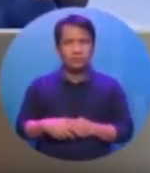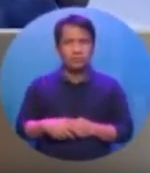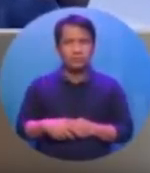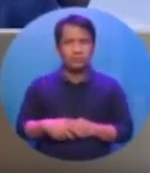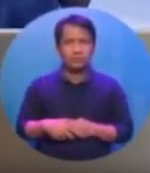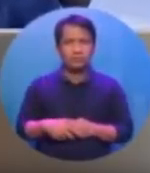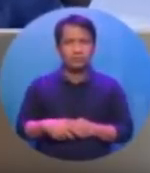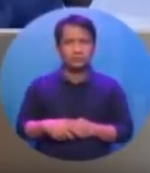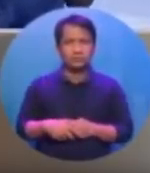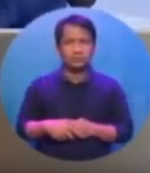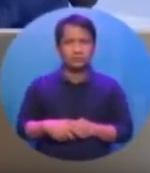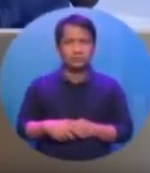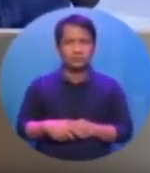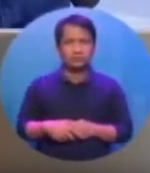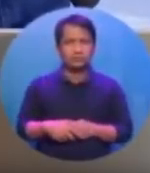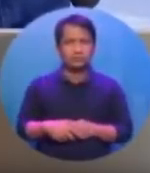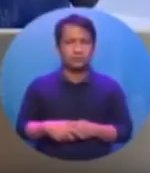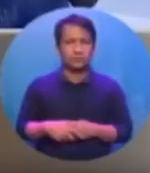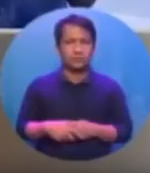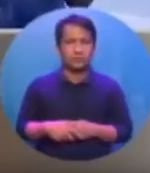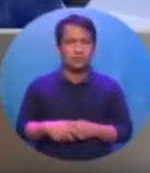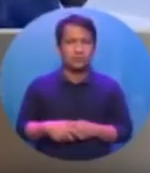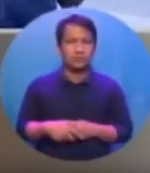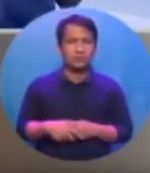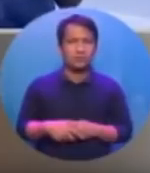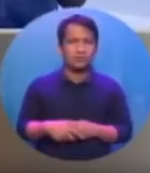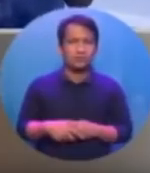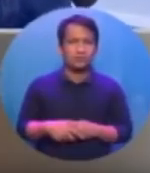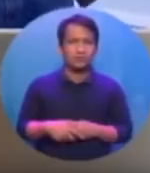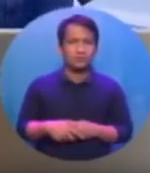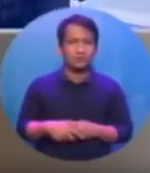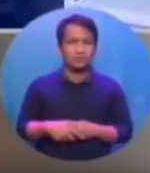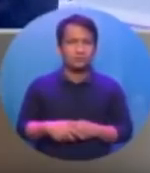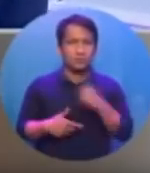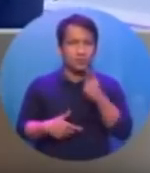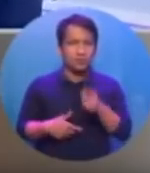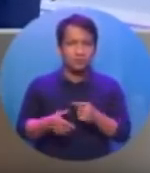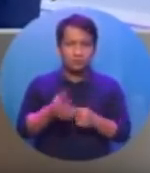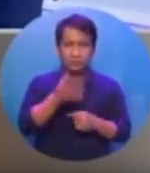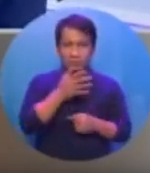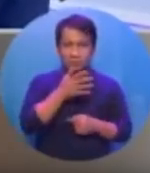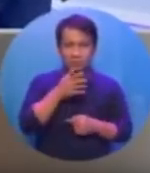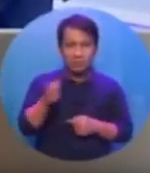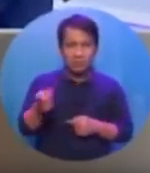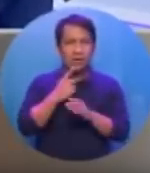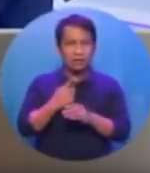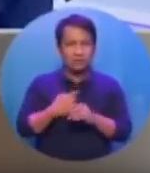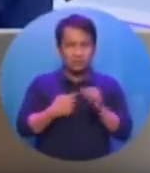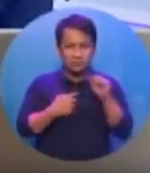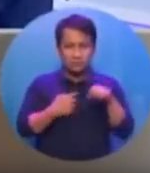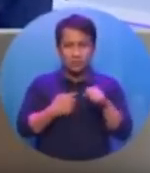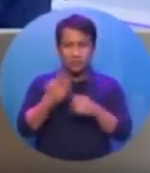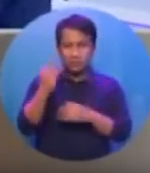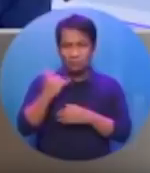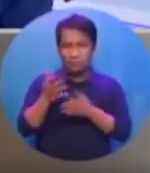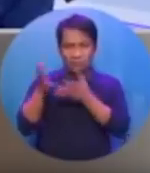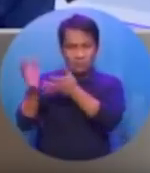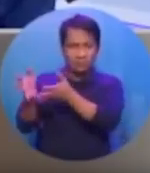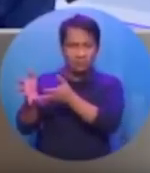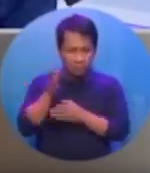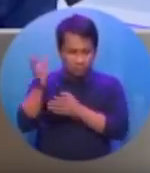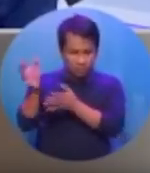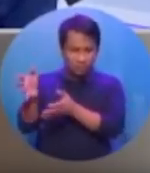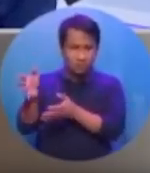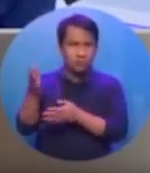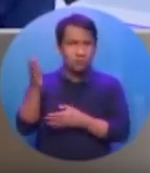nung bago ako umalis, bago ako pumunta dito, sir. Kasi yung mama ko po ang mag-alaga daw. Bakit niyo po iniwan po doon,